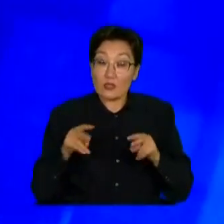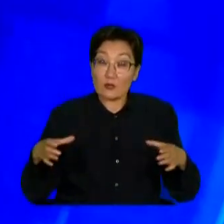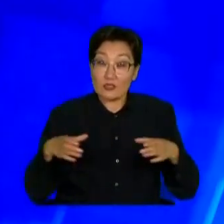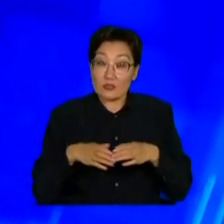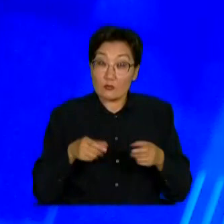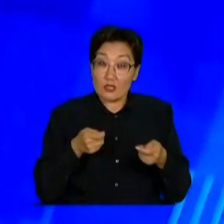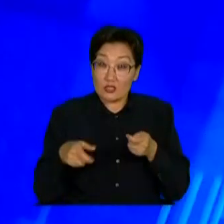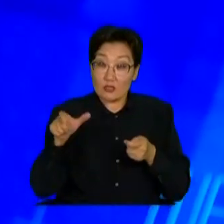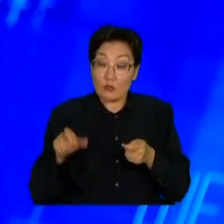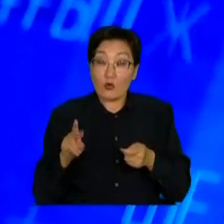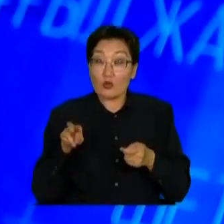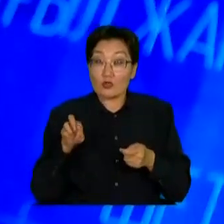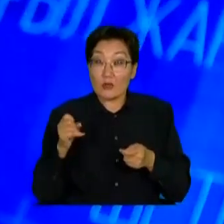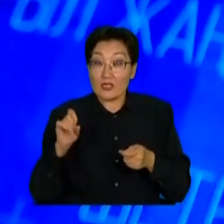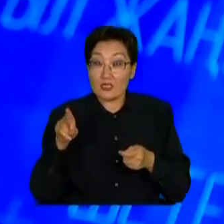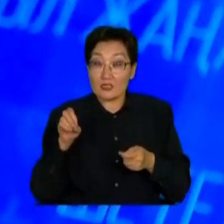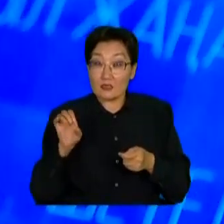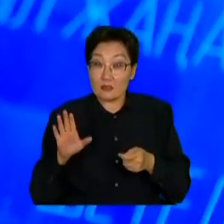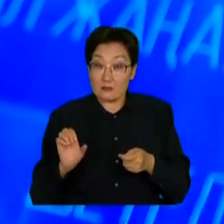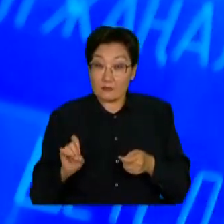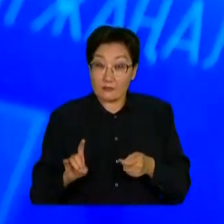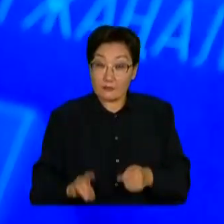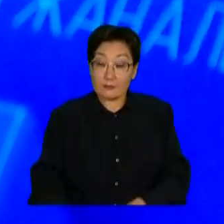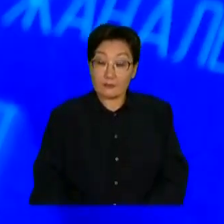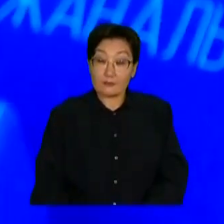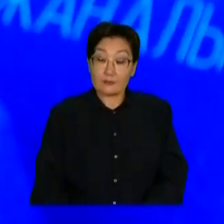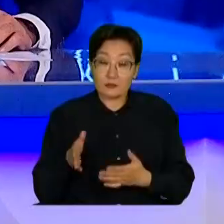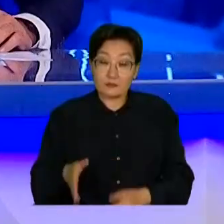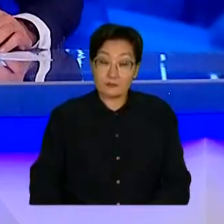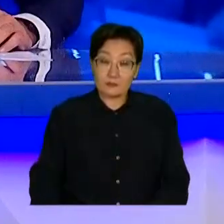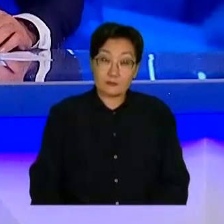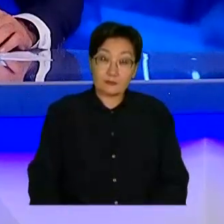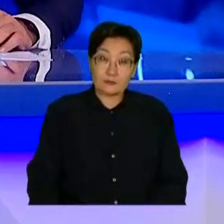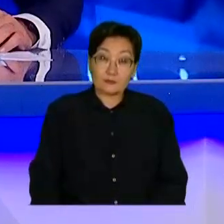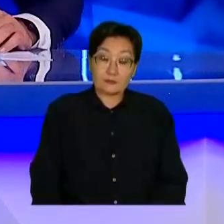бөлімінің басшысы Кенжегүл Қонысбаева болды. Біз жалғастырамыз.